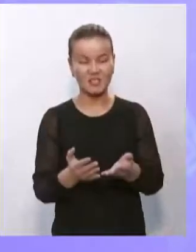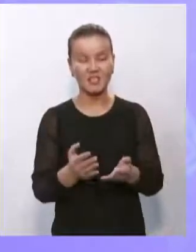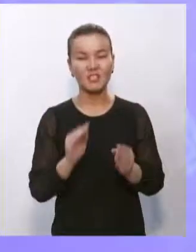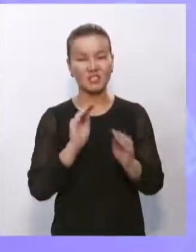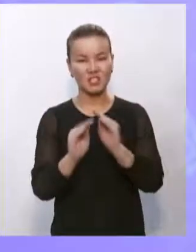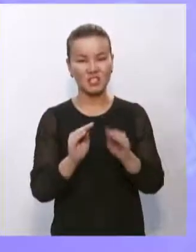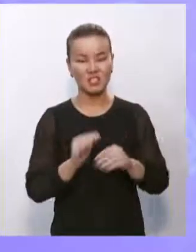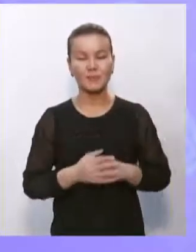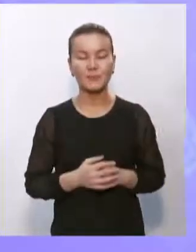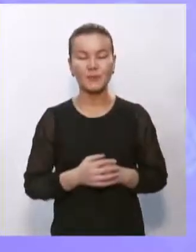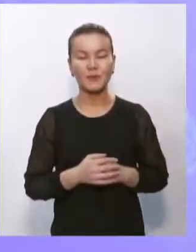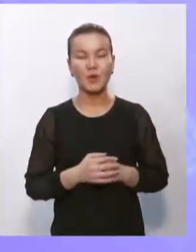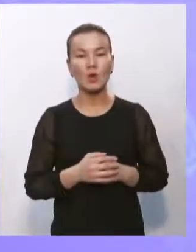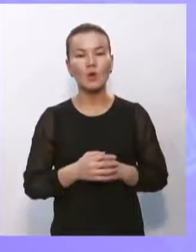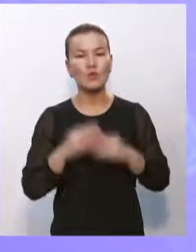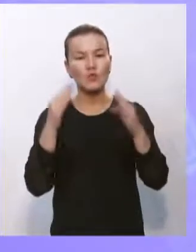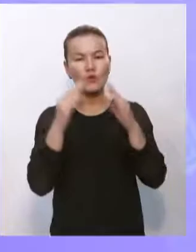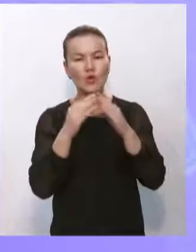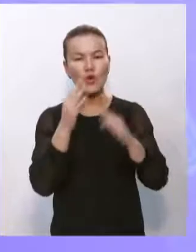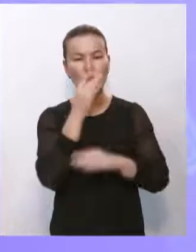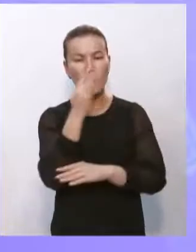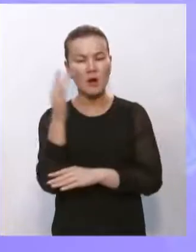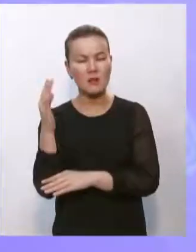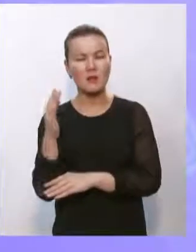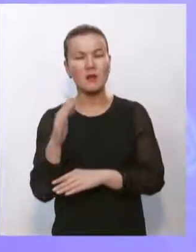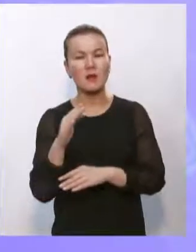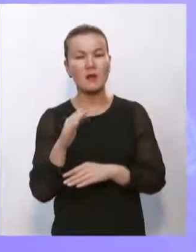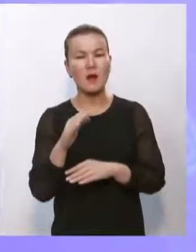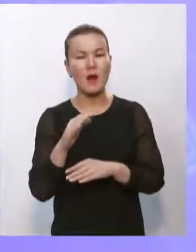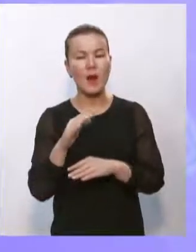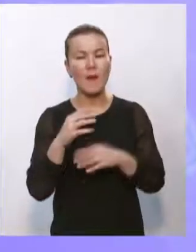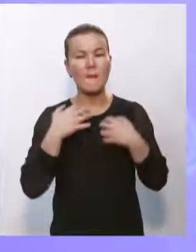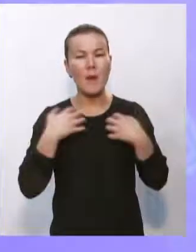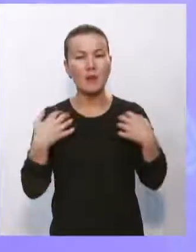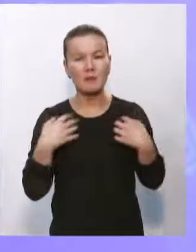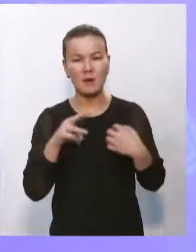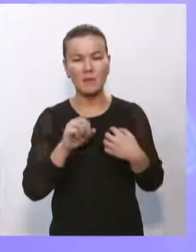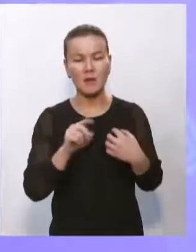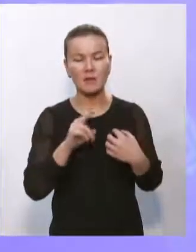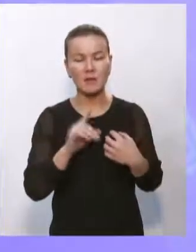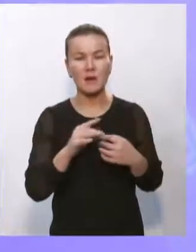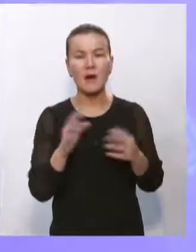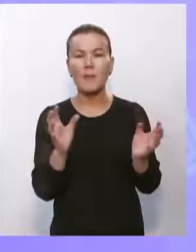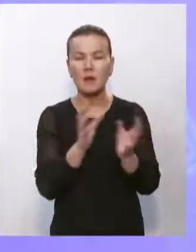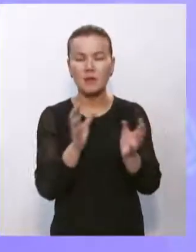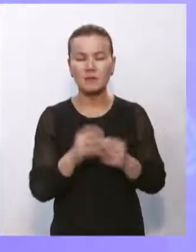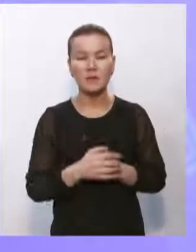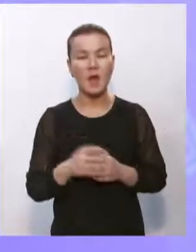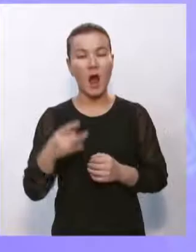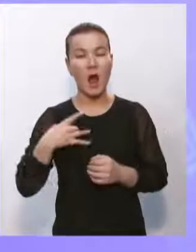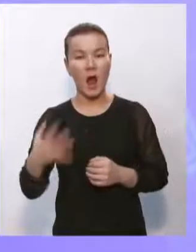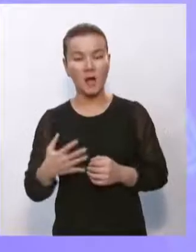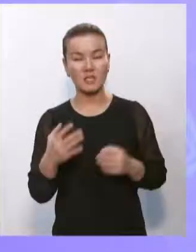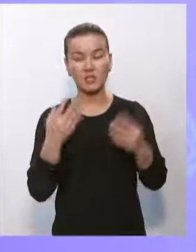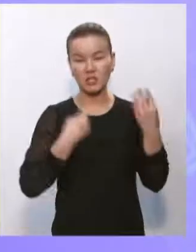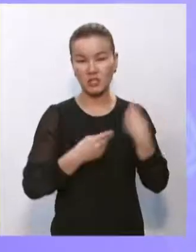Үйлөр, бактар, малдар багылат. Ак кийнет,